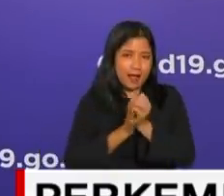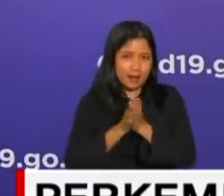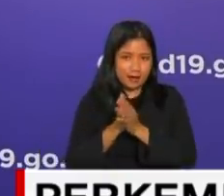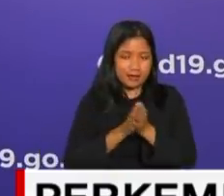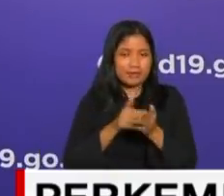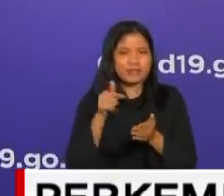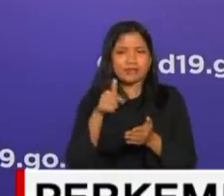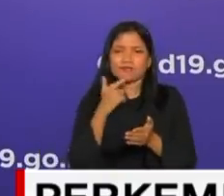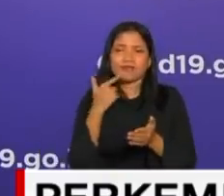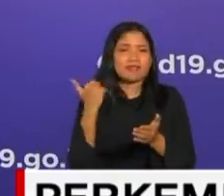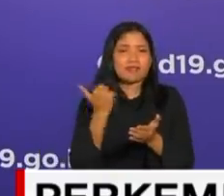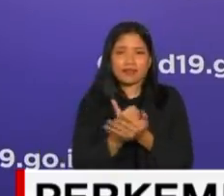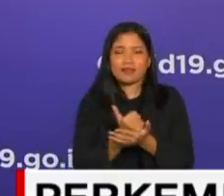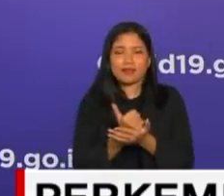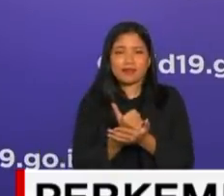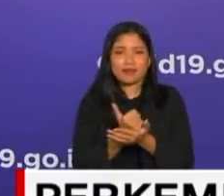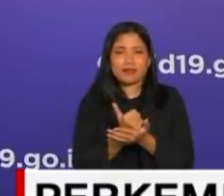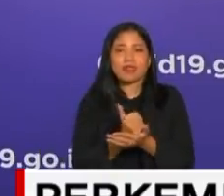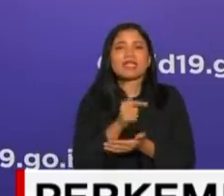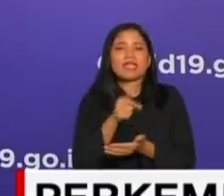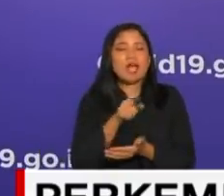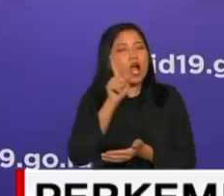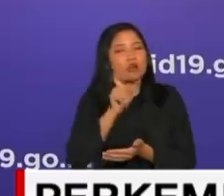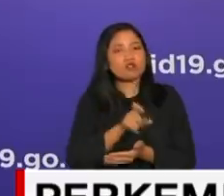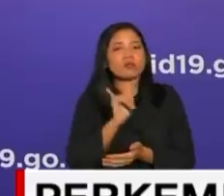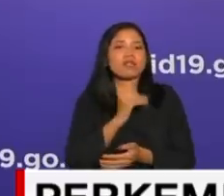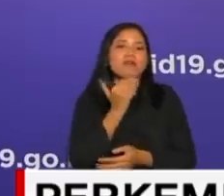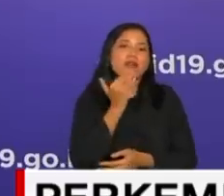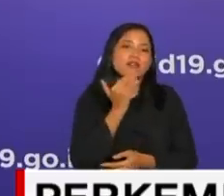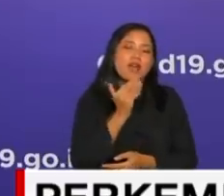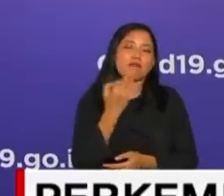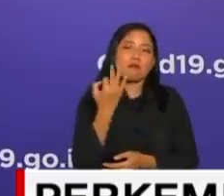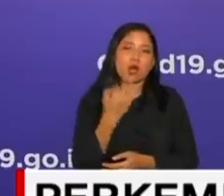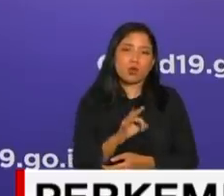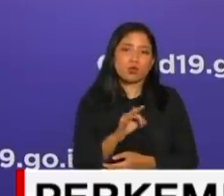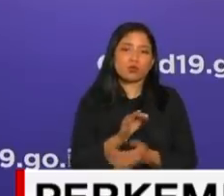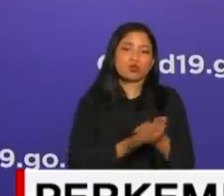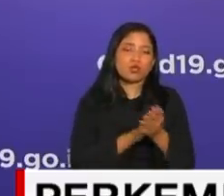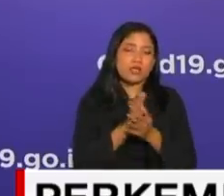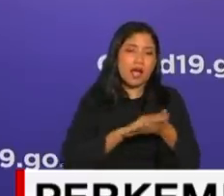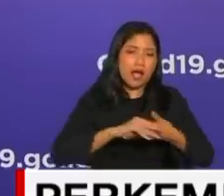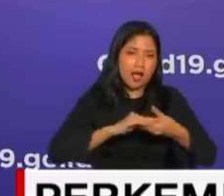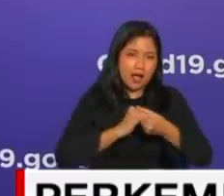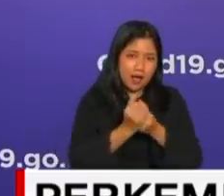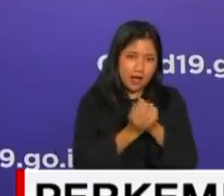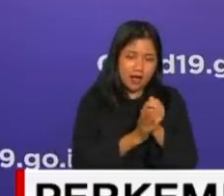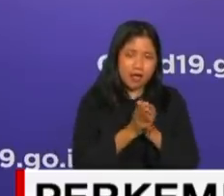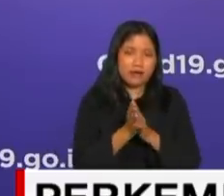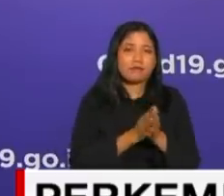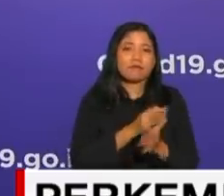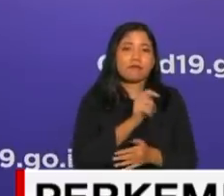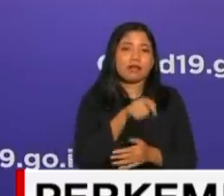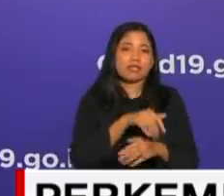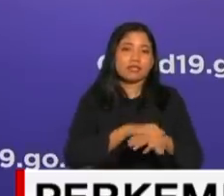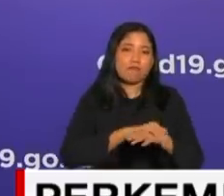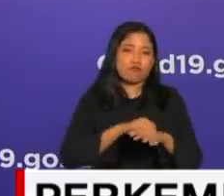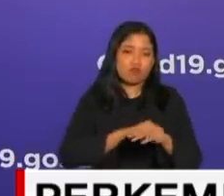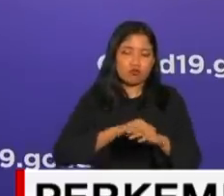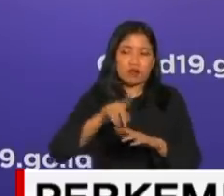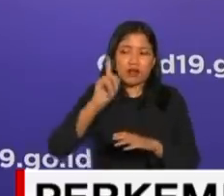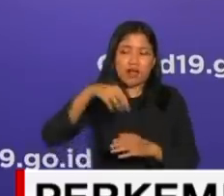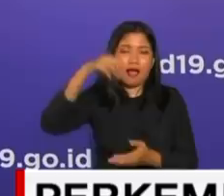sesuatu yang penting dan ini harus menjadi sebuah kebiasaan baru cuci tangan gunakan Sabun dengan air yang